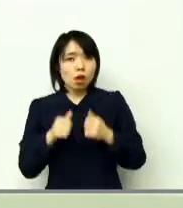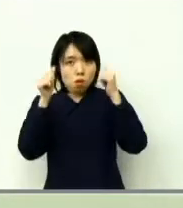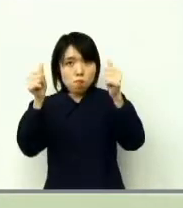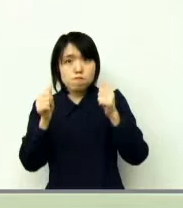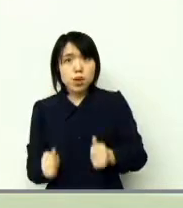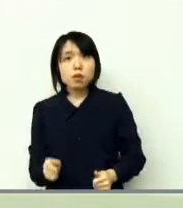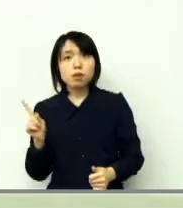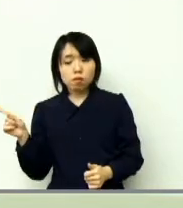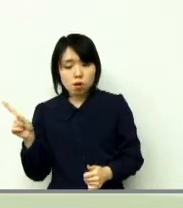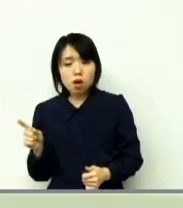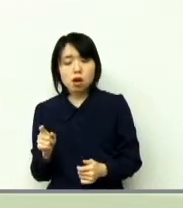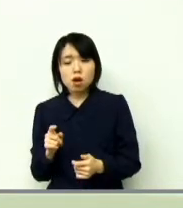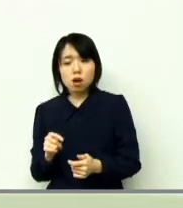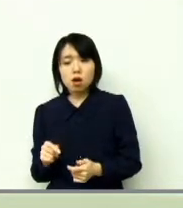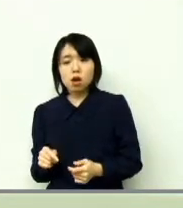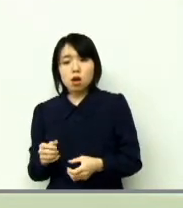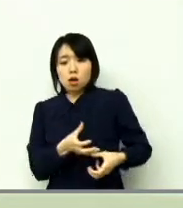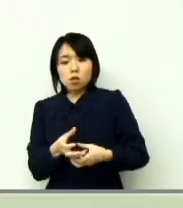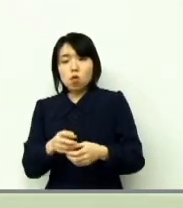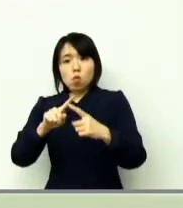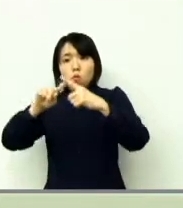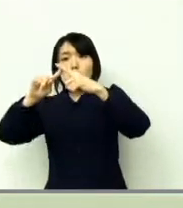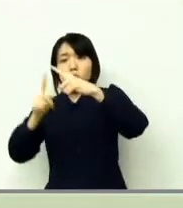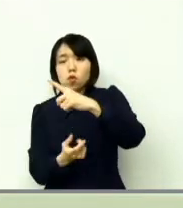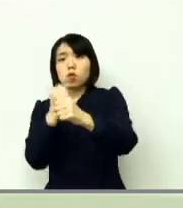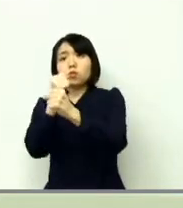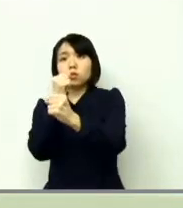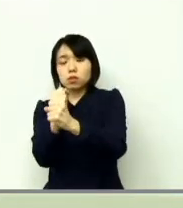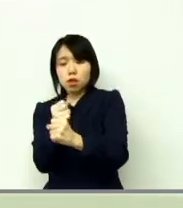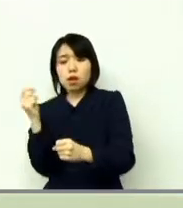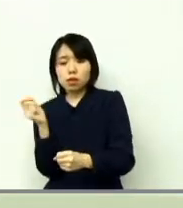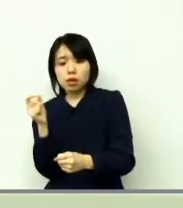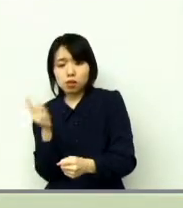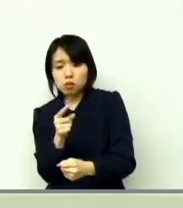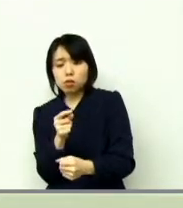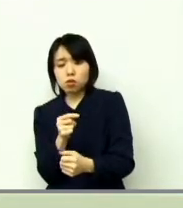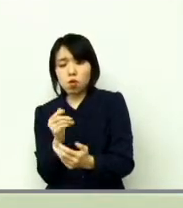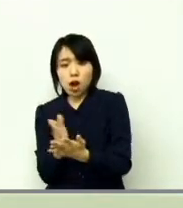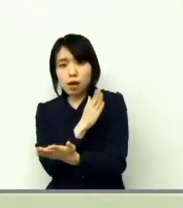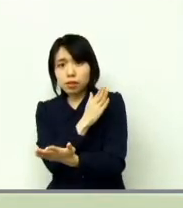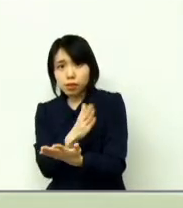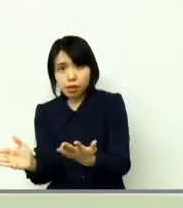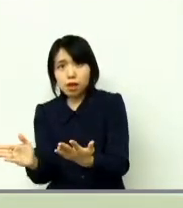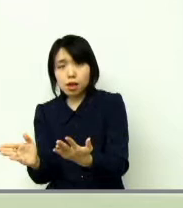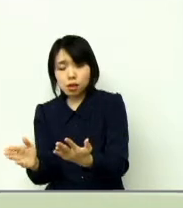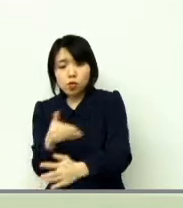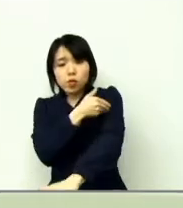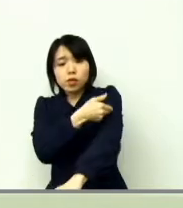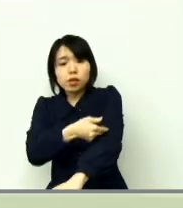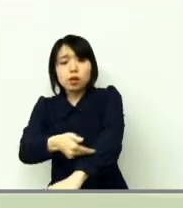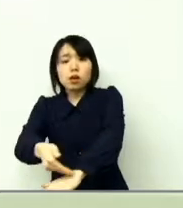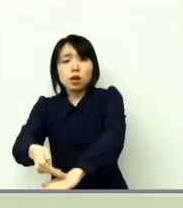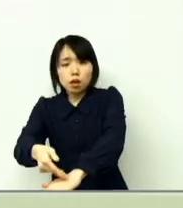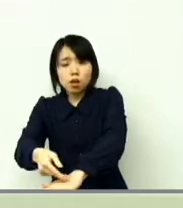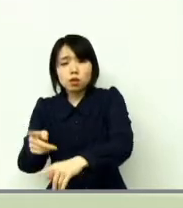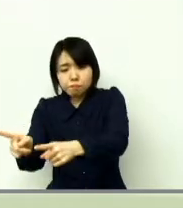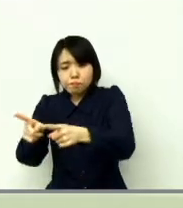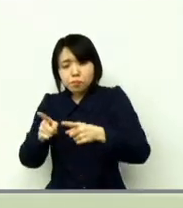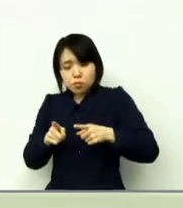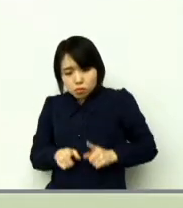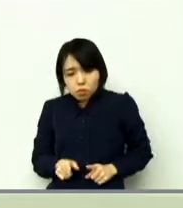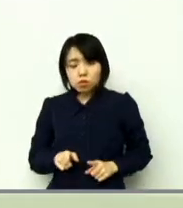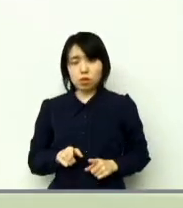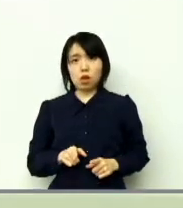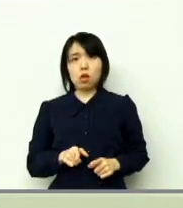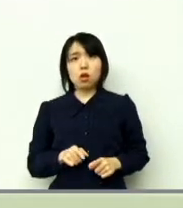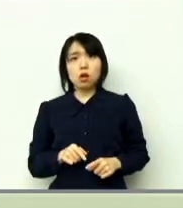消防庁で策定をされました緊急度判定プロトコールを活用しまして、